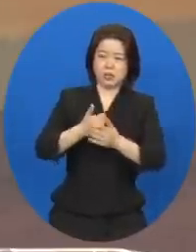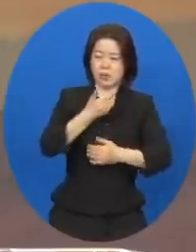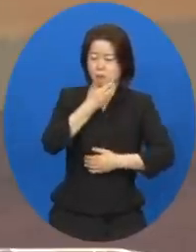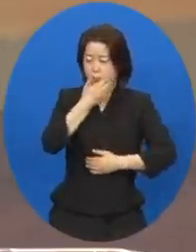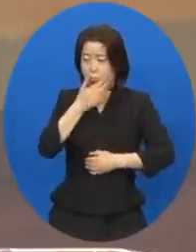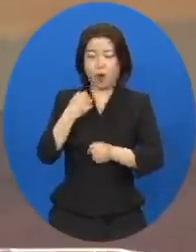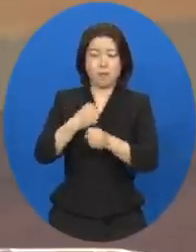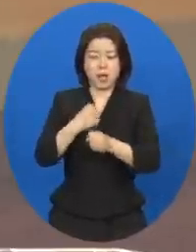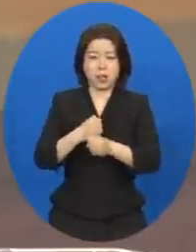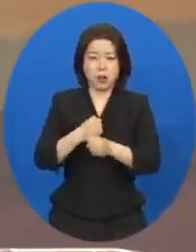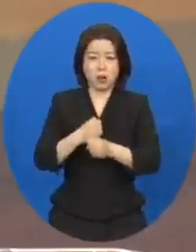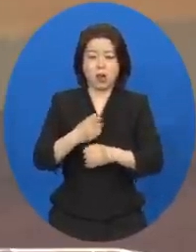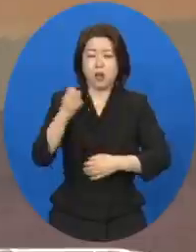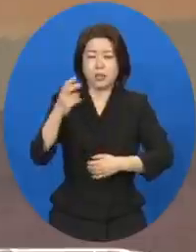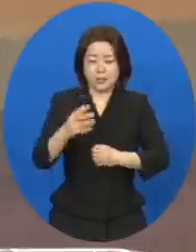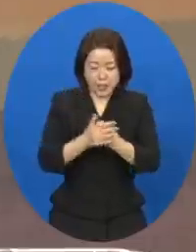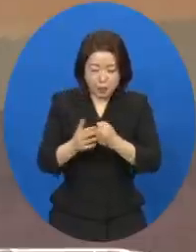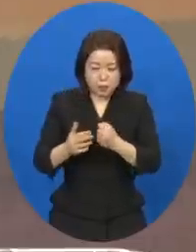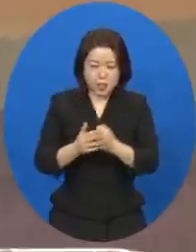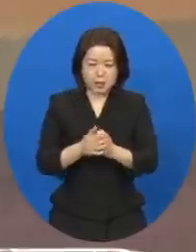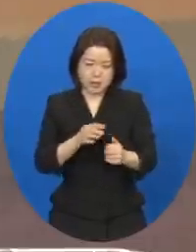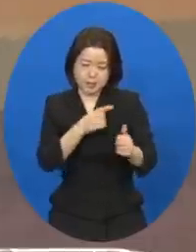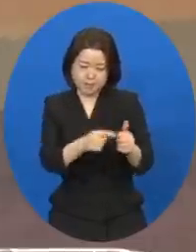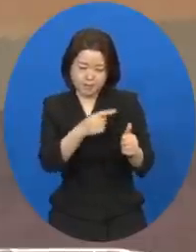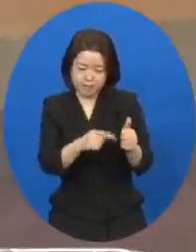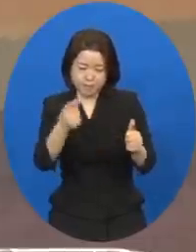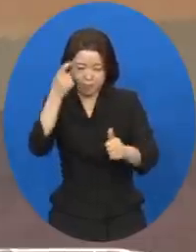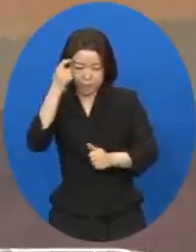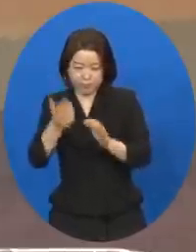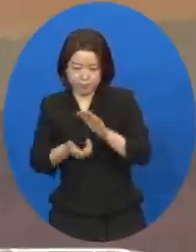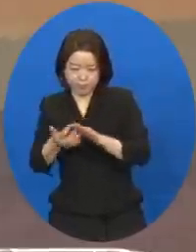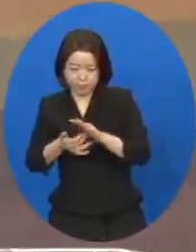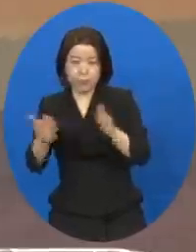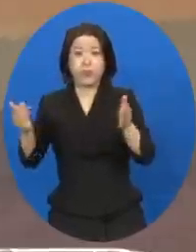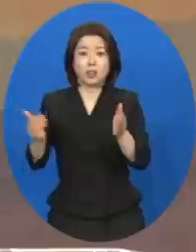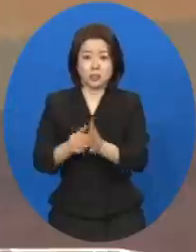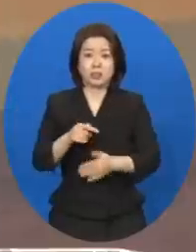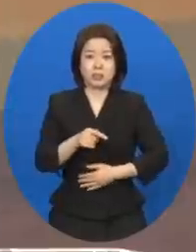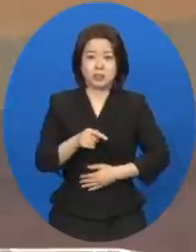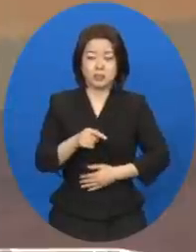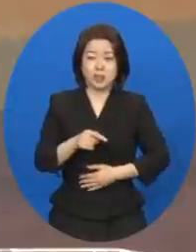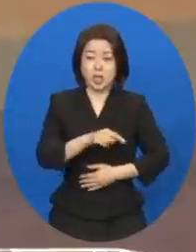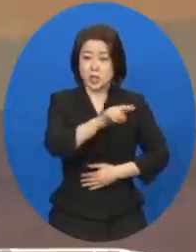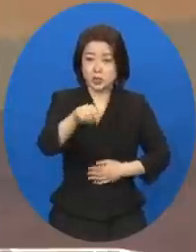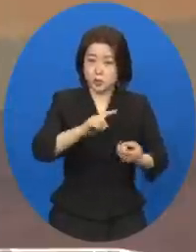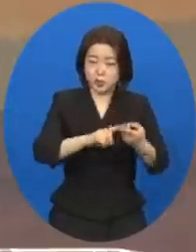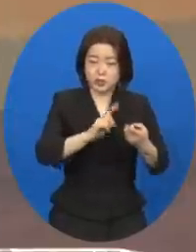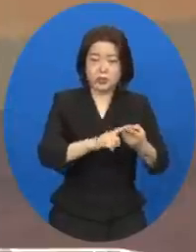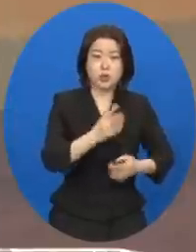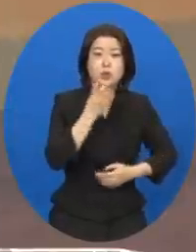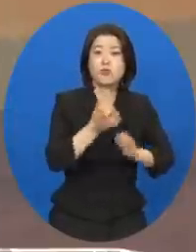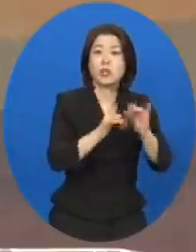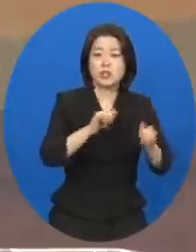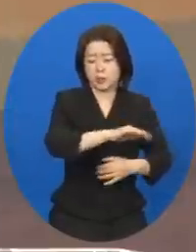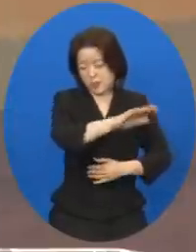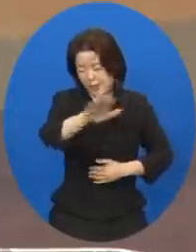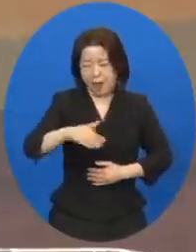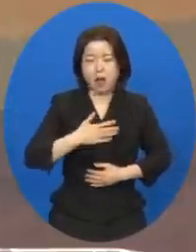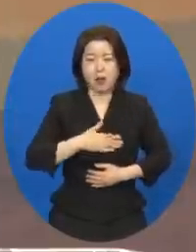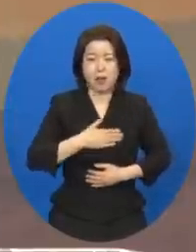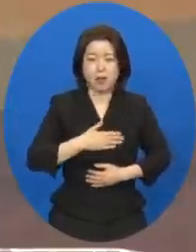그래서 죽이려고 이미 작정을 다 해놓은 상태입니다. 유대인들도 다 알고 있었어요.